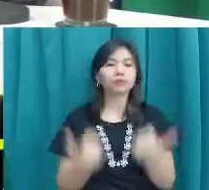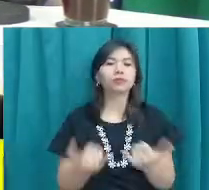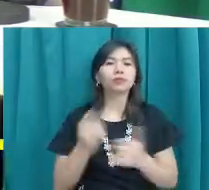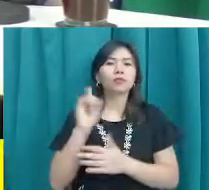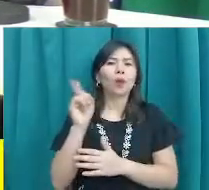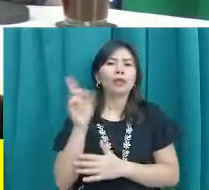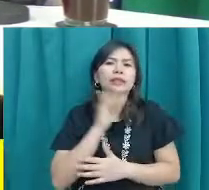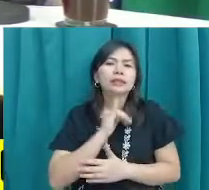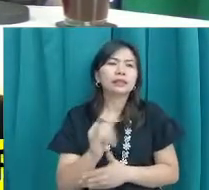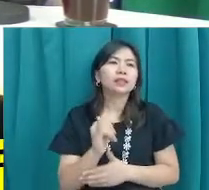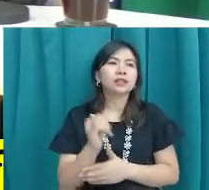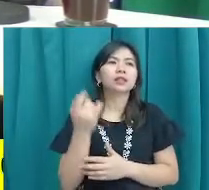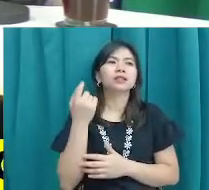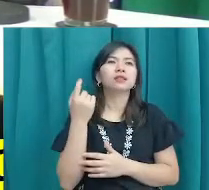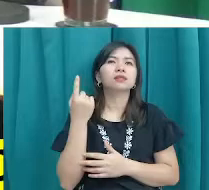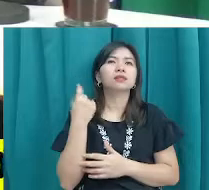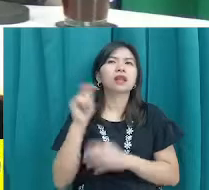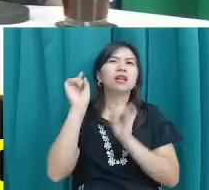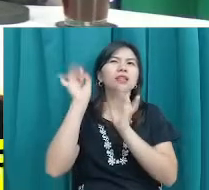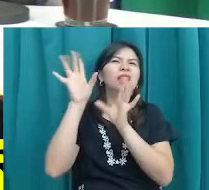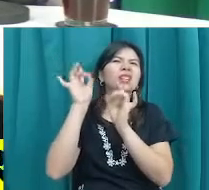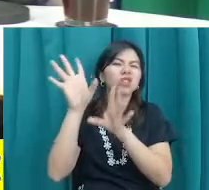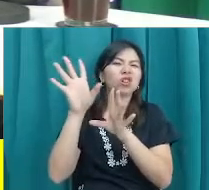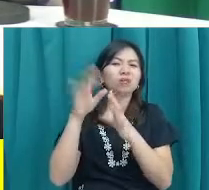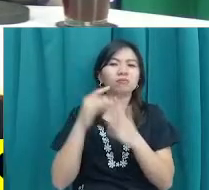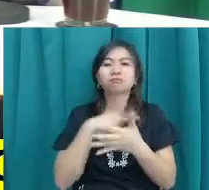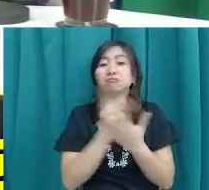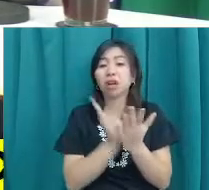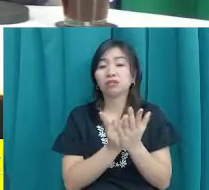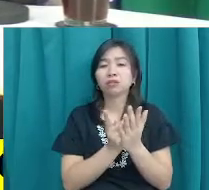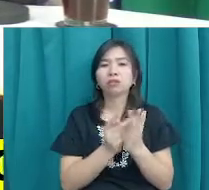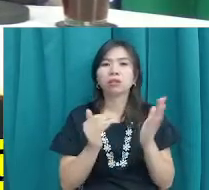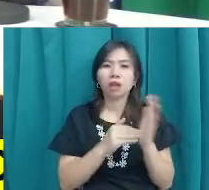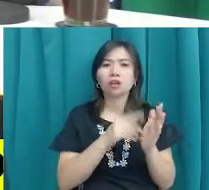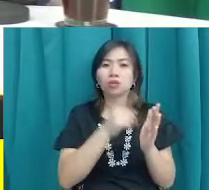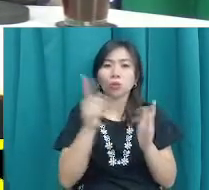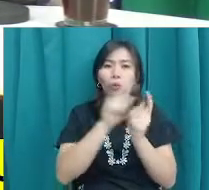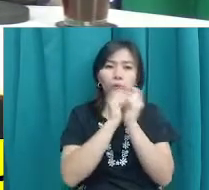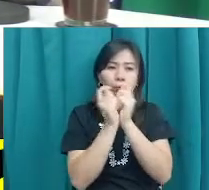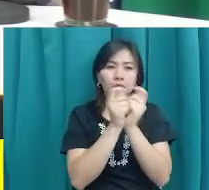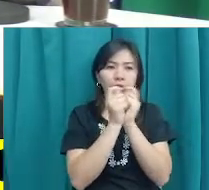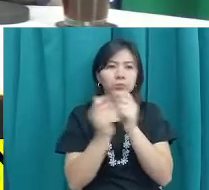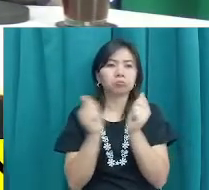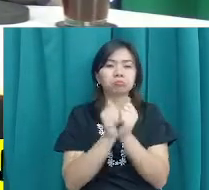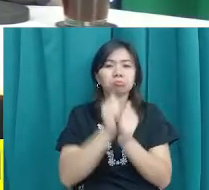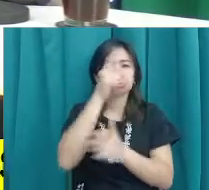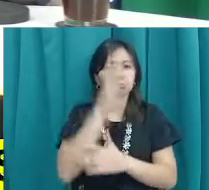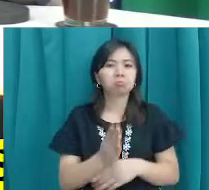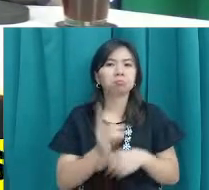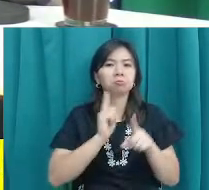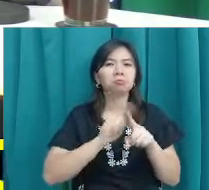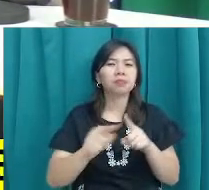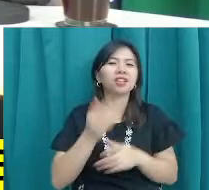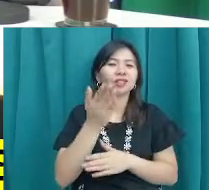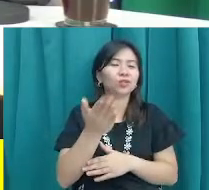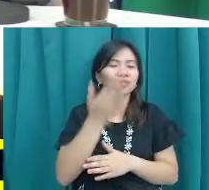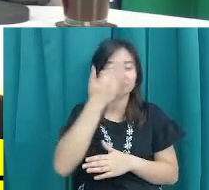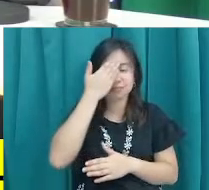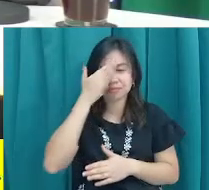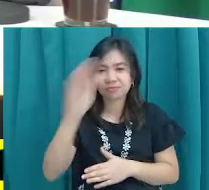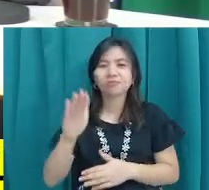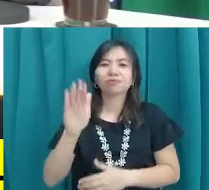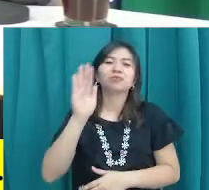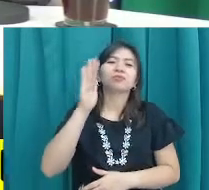na pangyayari sa buhay ng isang disipulo, ano yun? Yung matagal na kayo nagsasama ng Panginoong Hesukristo, pero hindi mo pa rin kilala ang sarili